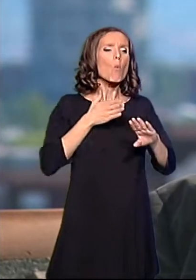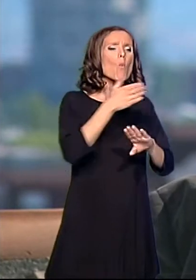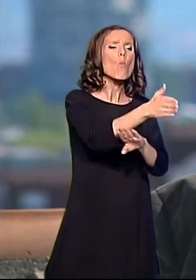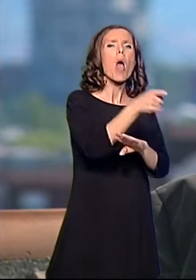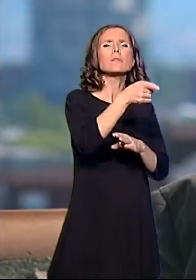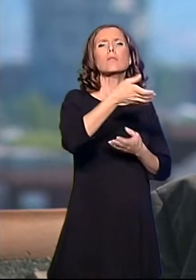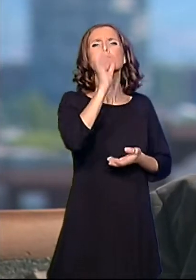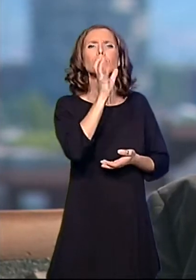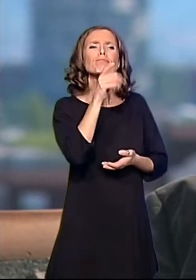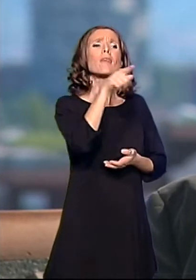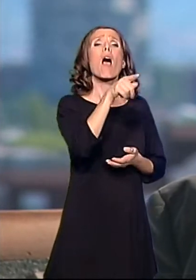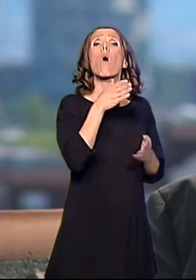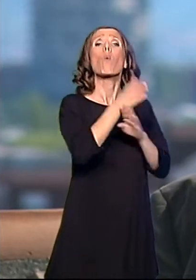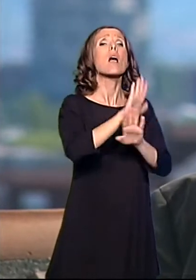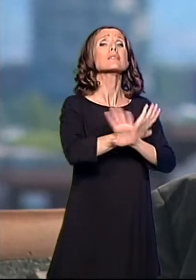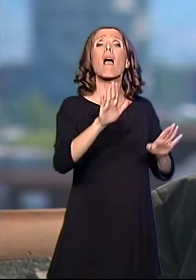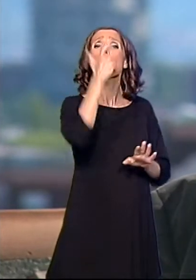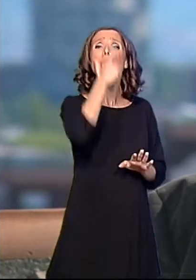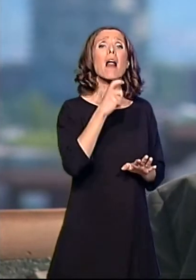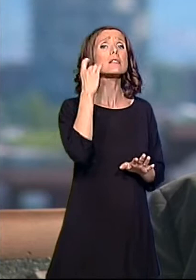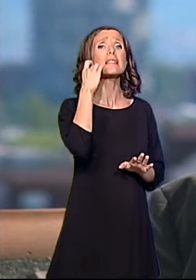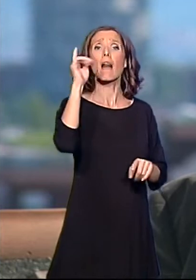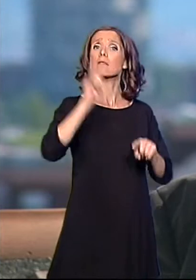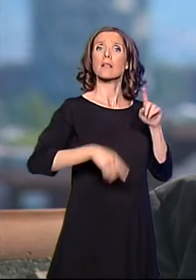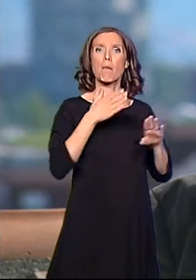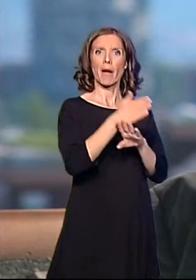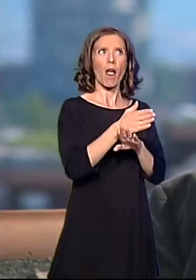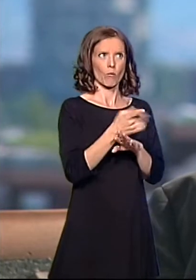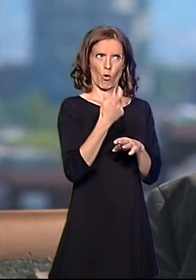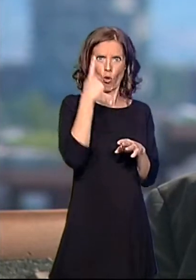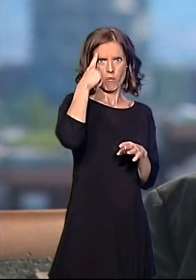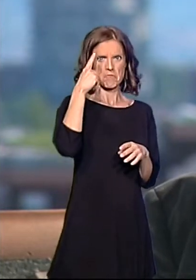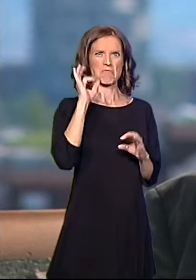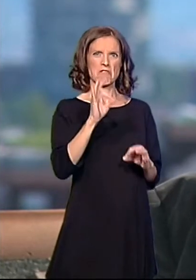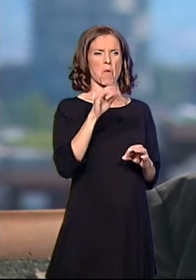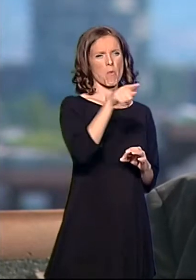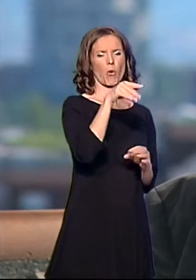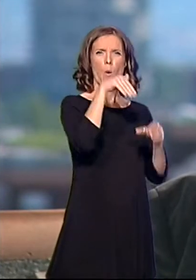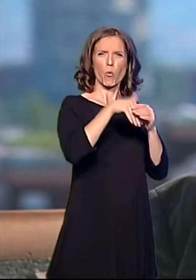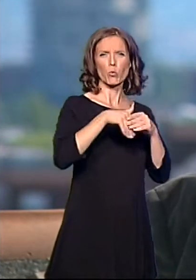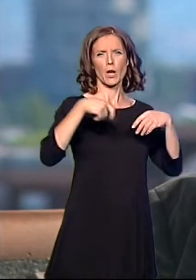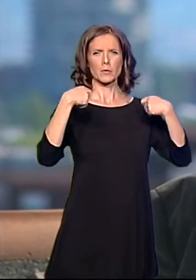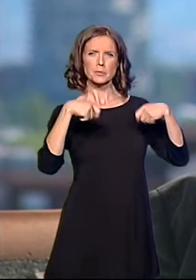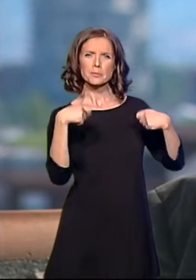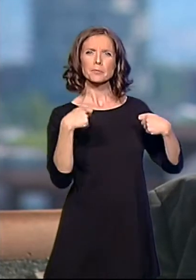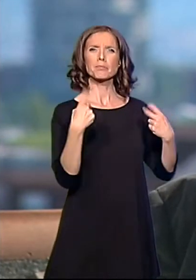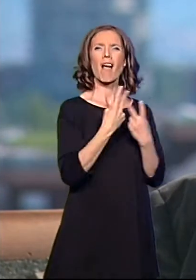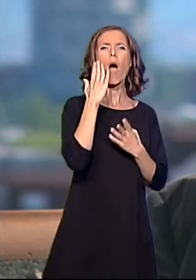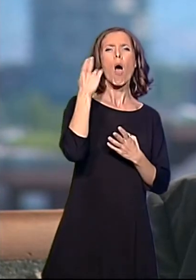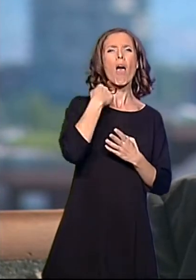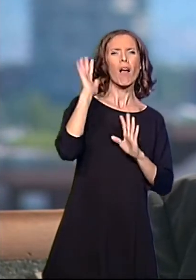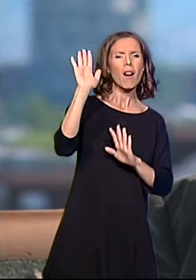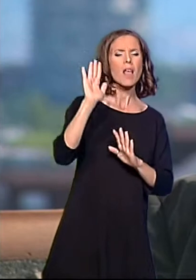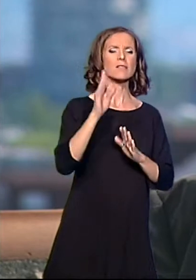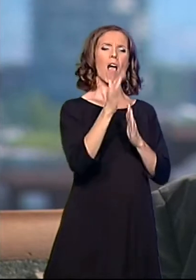belci. Mi očekujemo, naravno, da taj klub možda izgleda samo kao oni britanski klubovi, ne znam, sa livreisanim konobarima u rukavicama